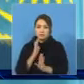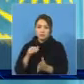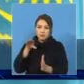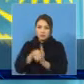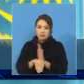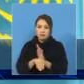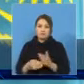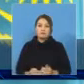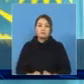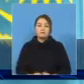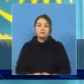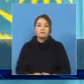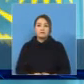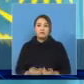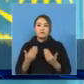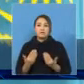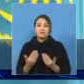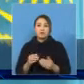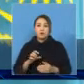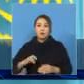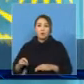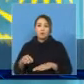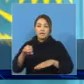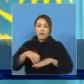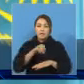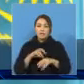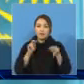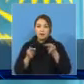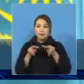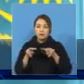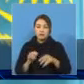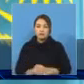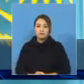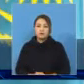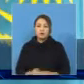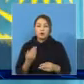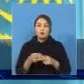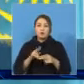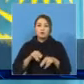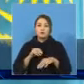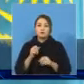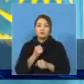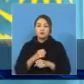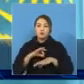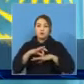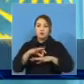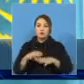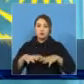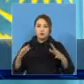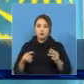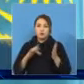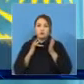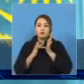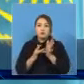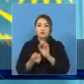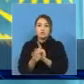енгізілген. Енді облыс әкімі де бұны бақылауға алып отыр. Осы жұмысты жолға қойып, үлкен туристік аймаққа айналдырсақ